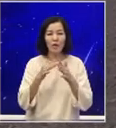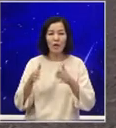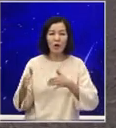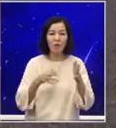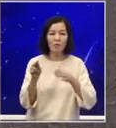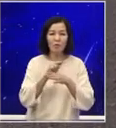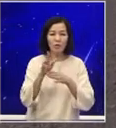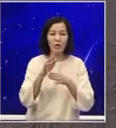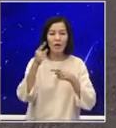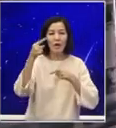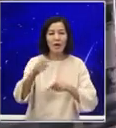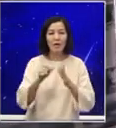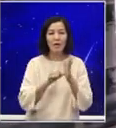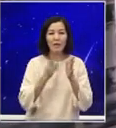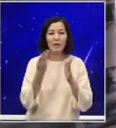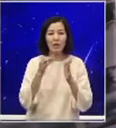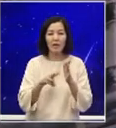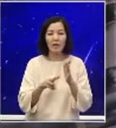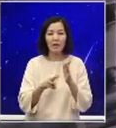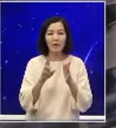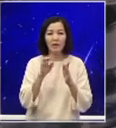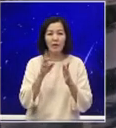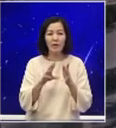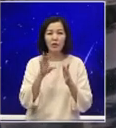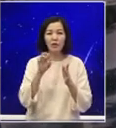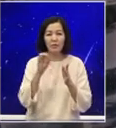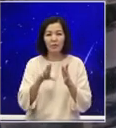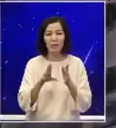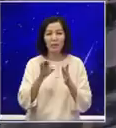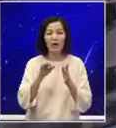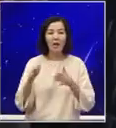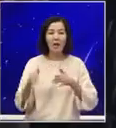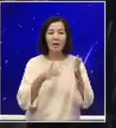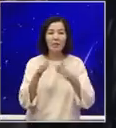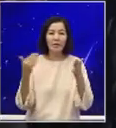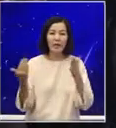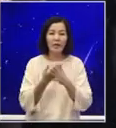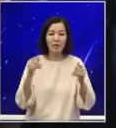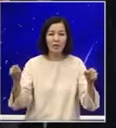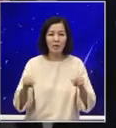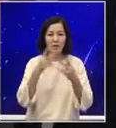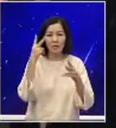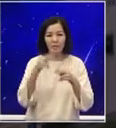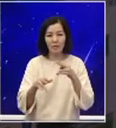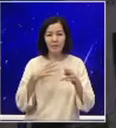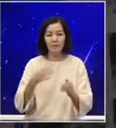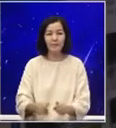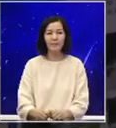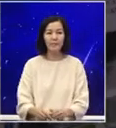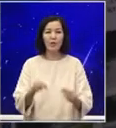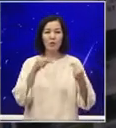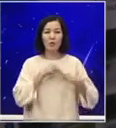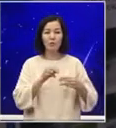жөнделеді. Ұзындығы 6 шақырымнан асатын Қарағастек, Сұраншы Батыр автомобиль жолы қайта жаңғыртылып бітті. Жұмыспен